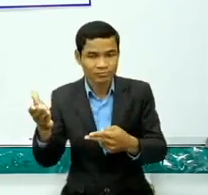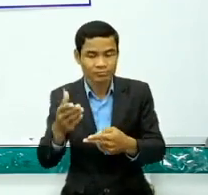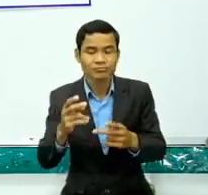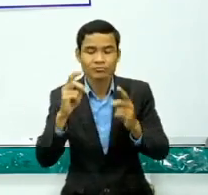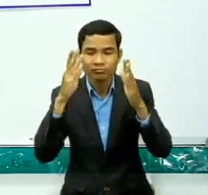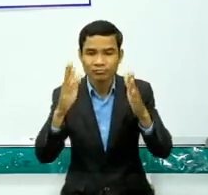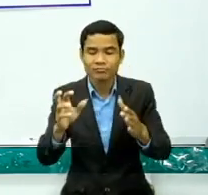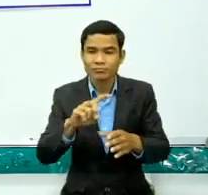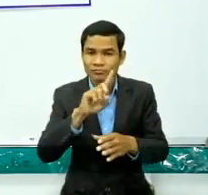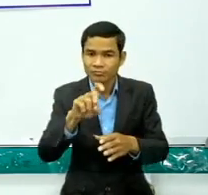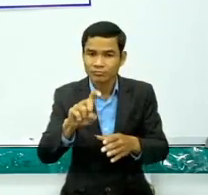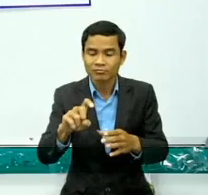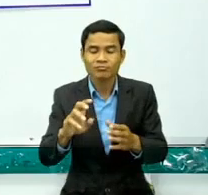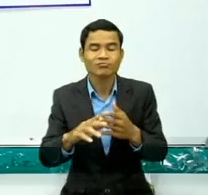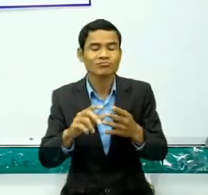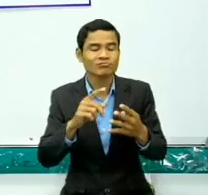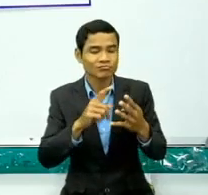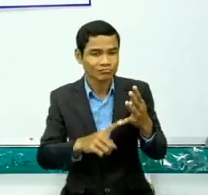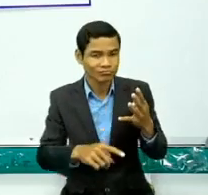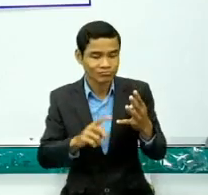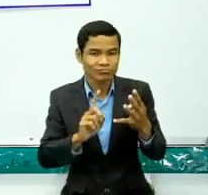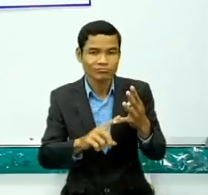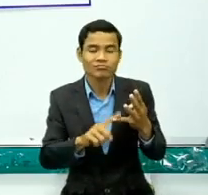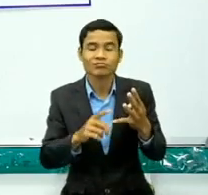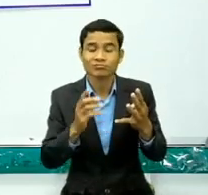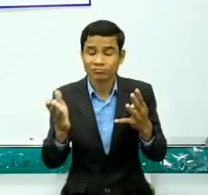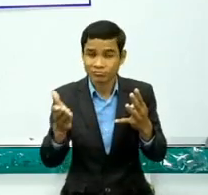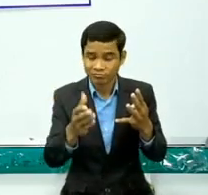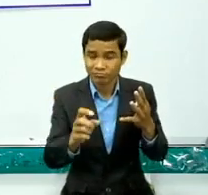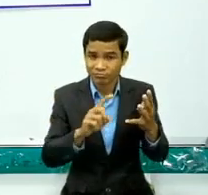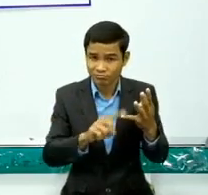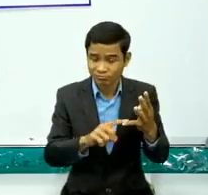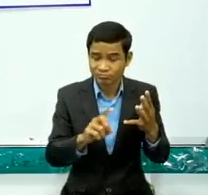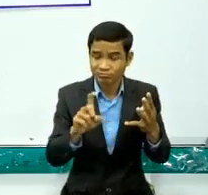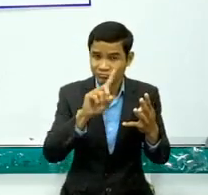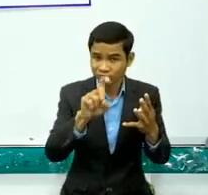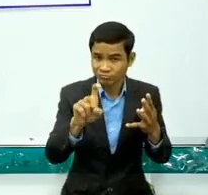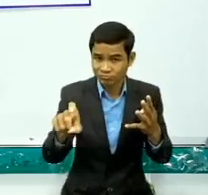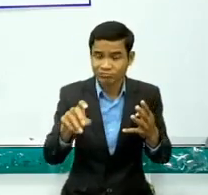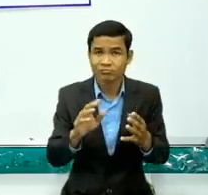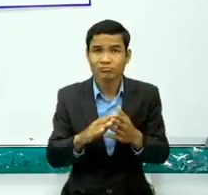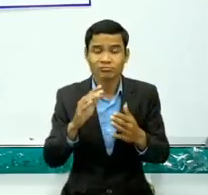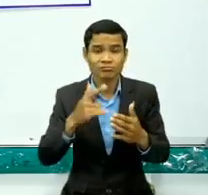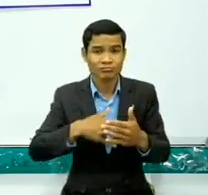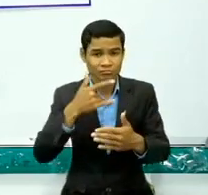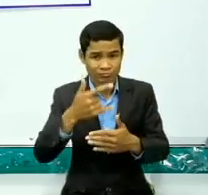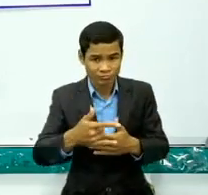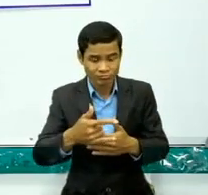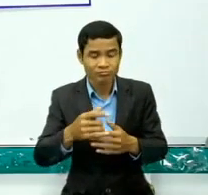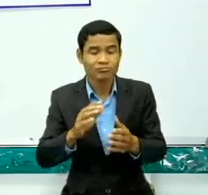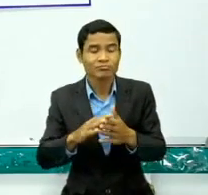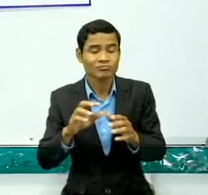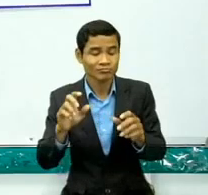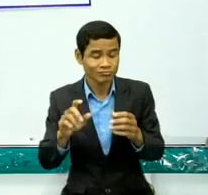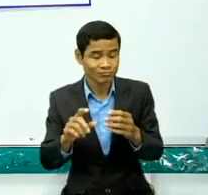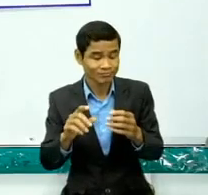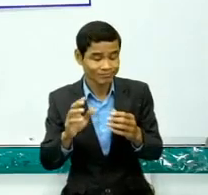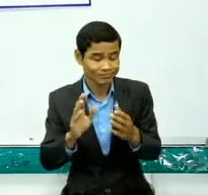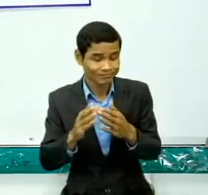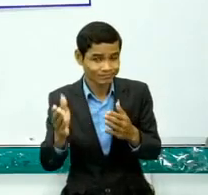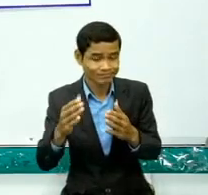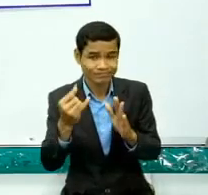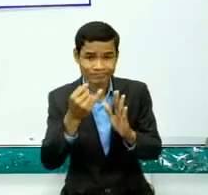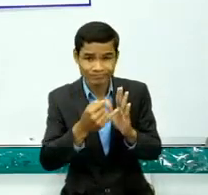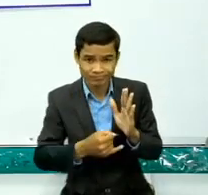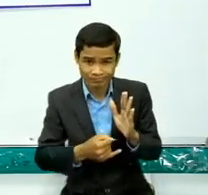នឹងសួរសំណួរទី4កូនកូនត្រៀមឆ្លើយសំណួរទី4ទាំងអស់គ្នាតើក្រៅពីការគូរោកូនកូនចូលចិត្តសរសេរ